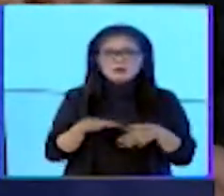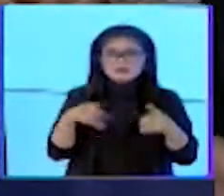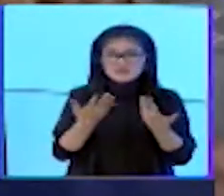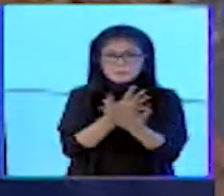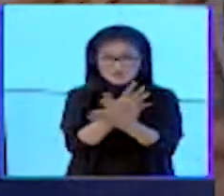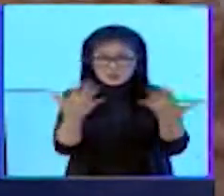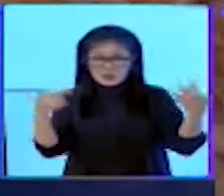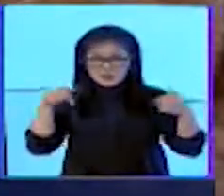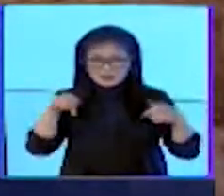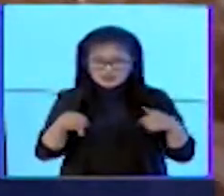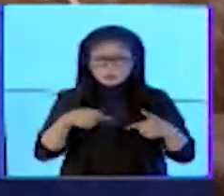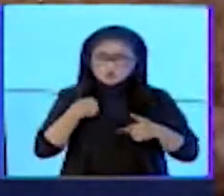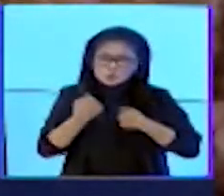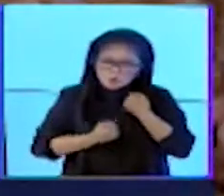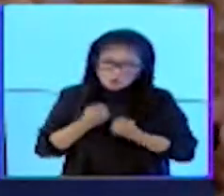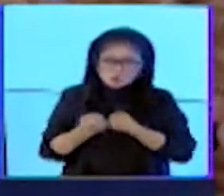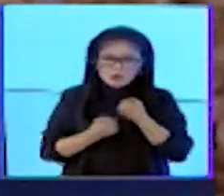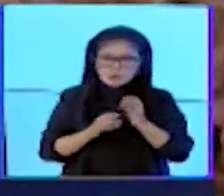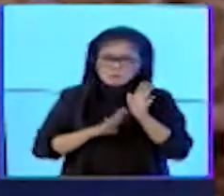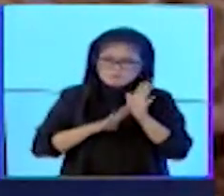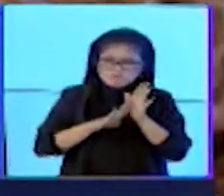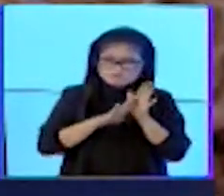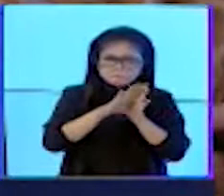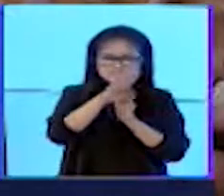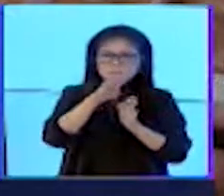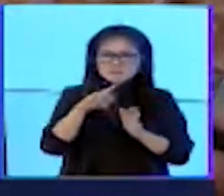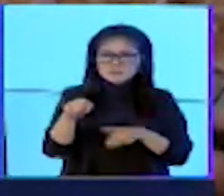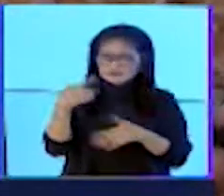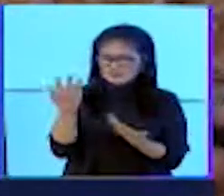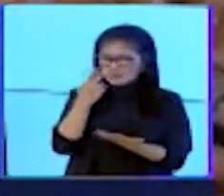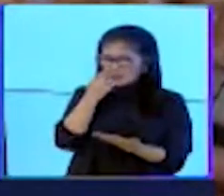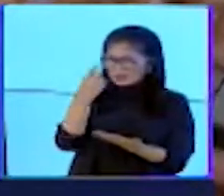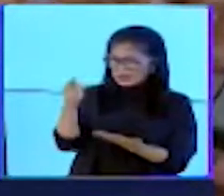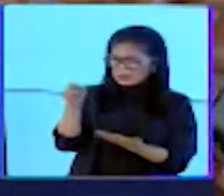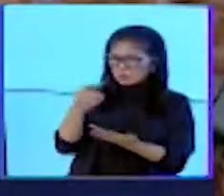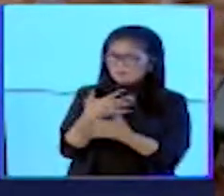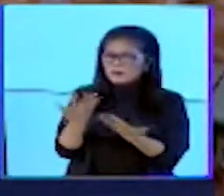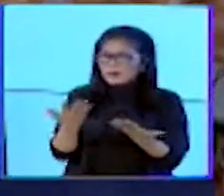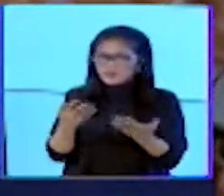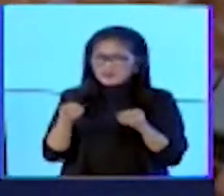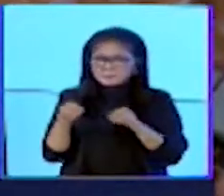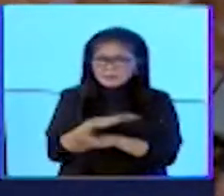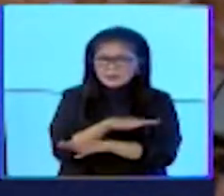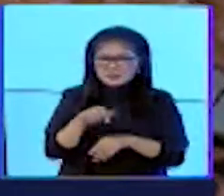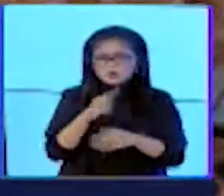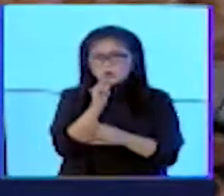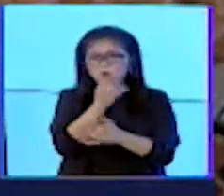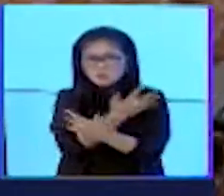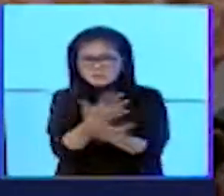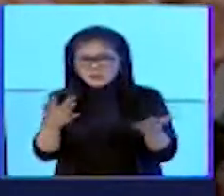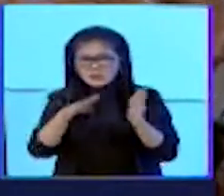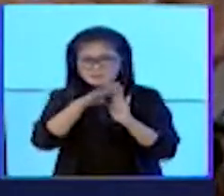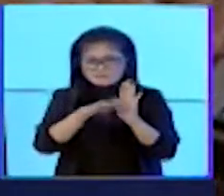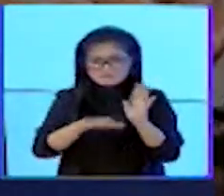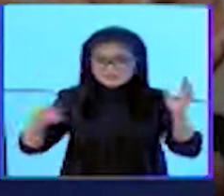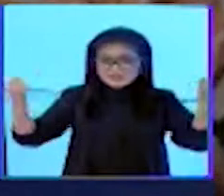tinggi. Nah, inilah yang saya lihat dan saya awasi juga bagaimana pelaksananya mengenai protokol kesehatan untuk